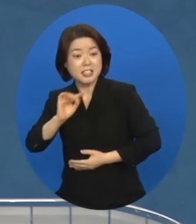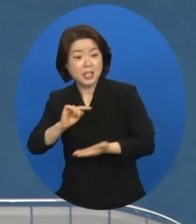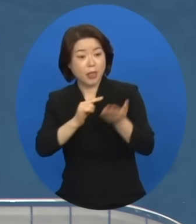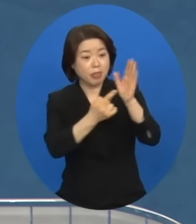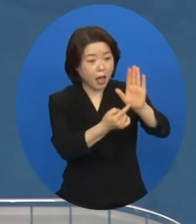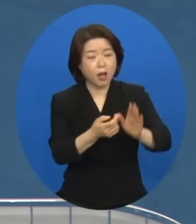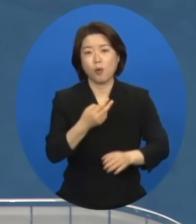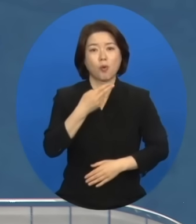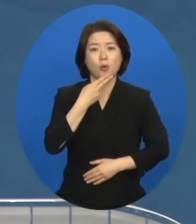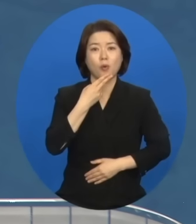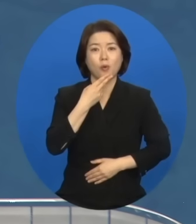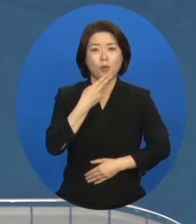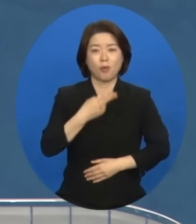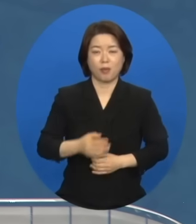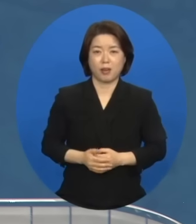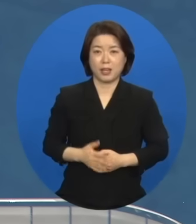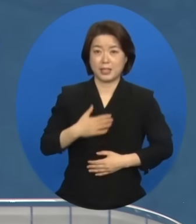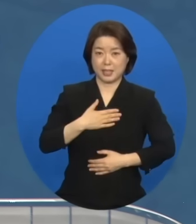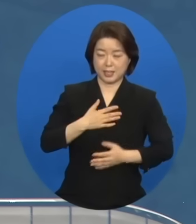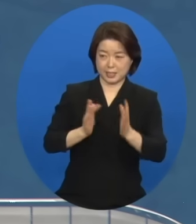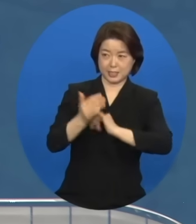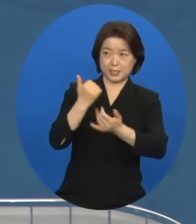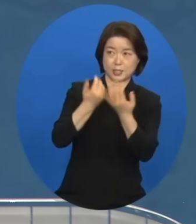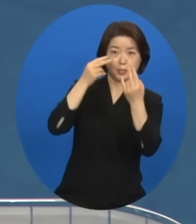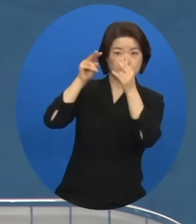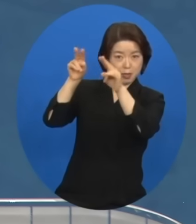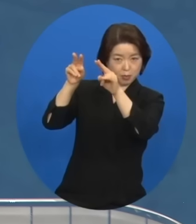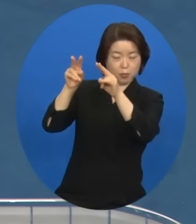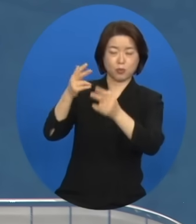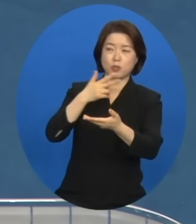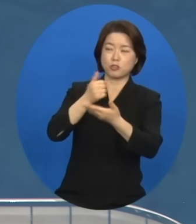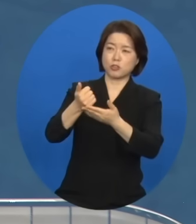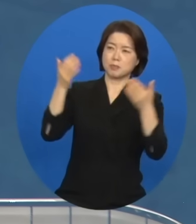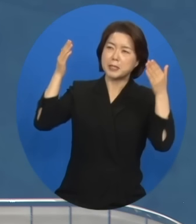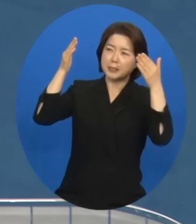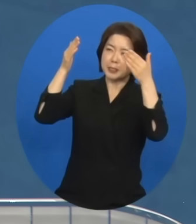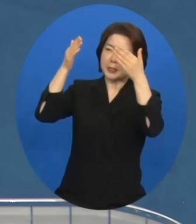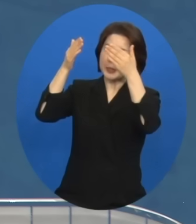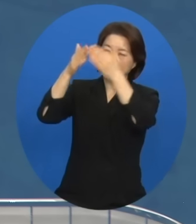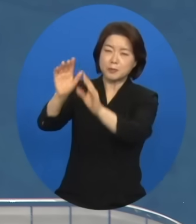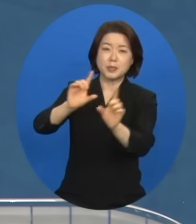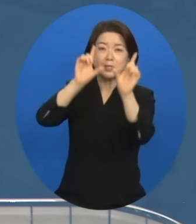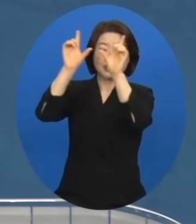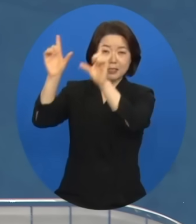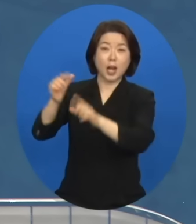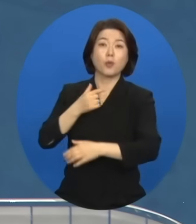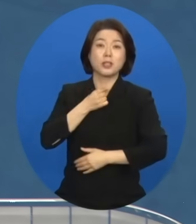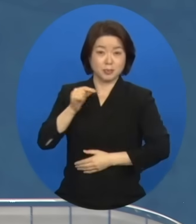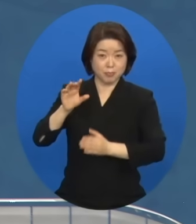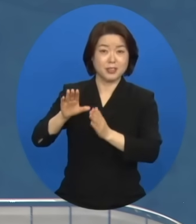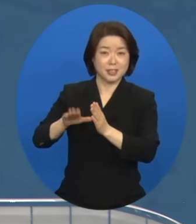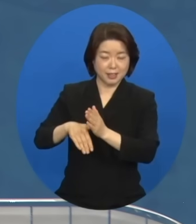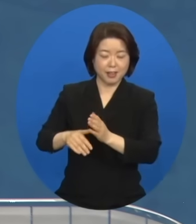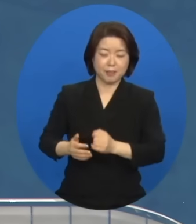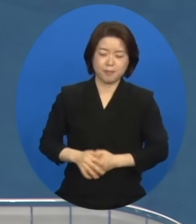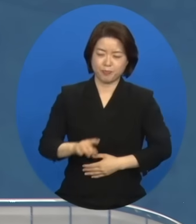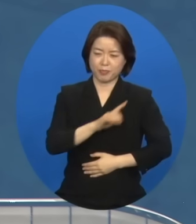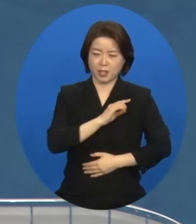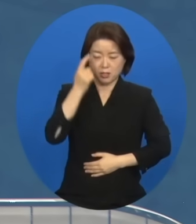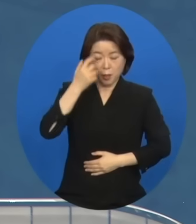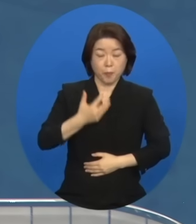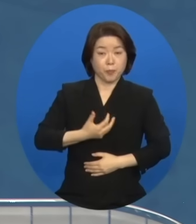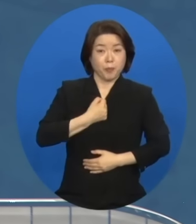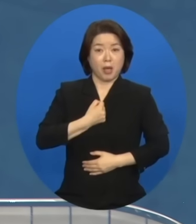제가 예수님을 바라보고 주님만 주목하며 살아보려고 하면서 가장 충격적으로